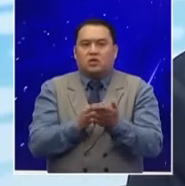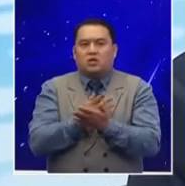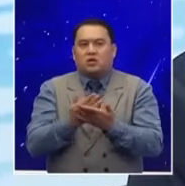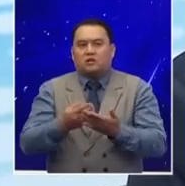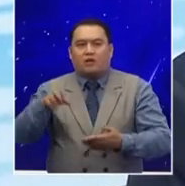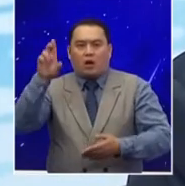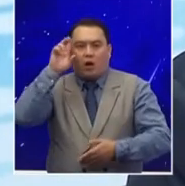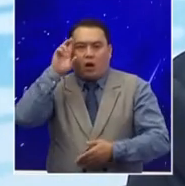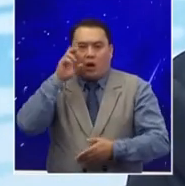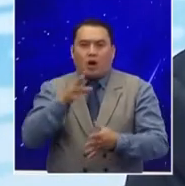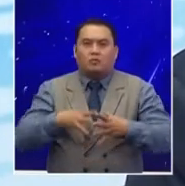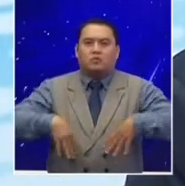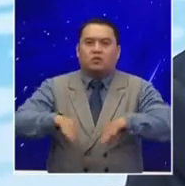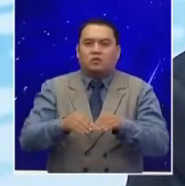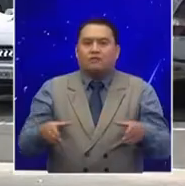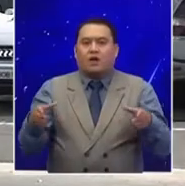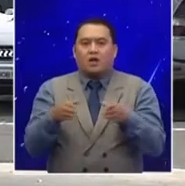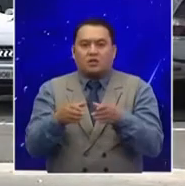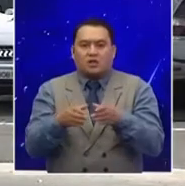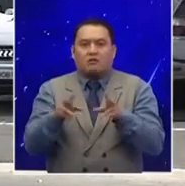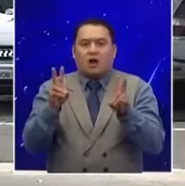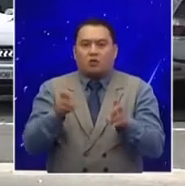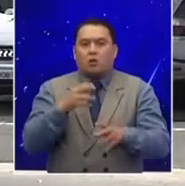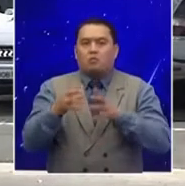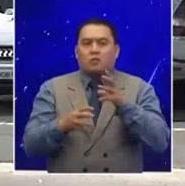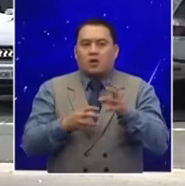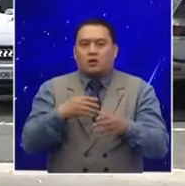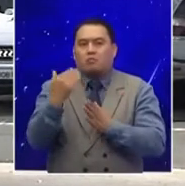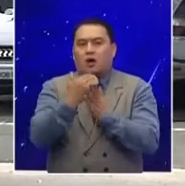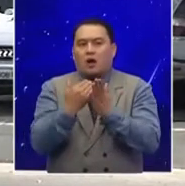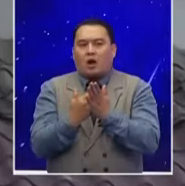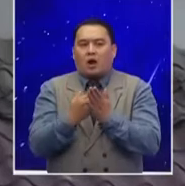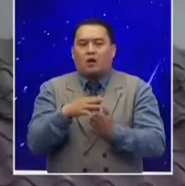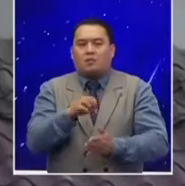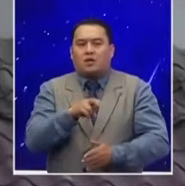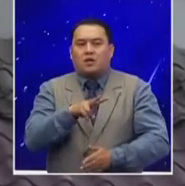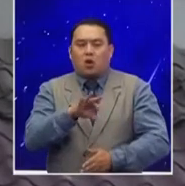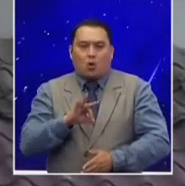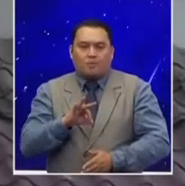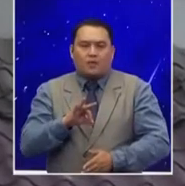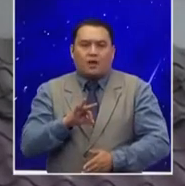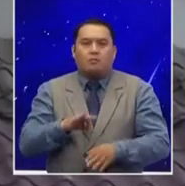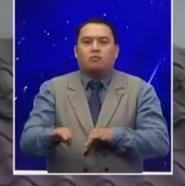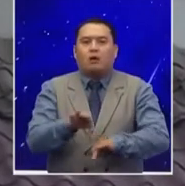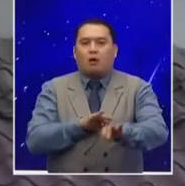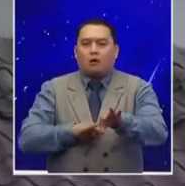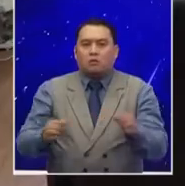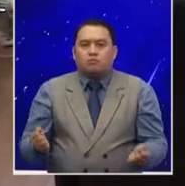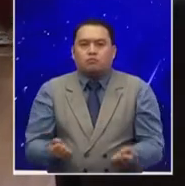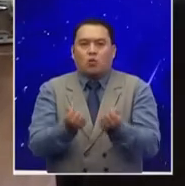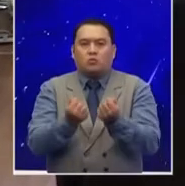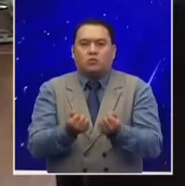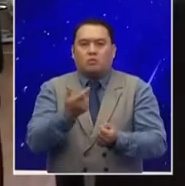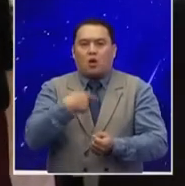несколько государственных и общественных организаций в рамках международной программы «Айбелону». В ходе проекта помощь получают не